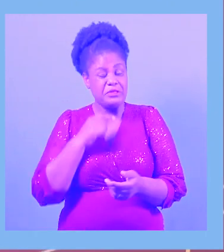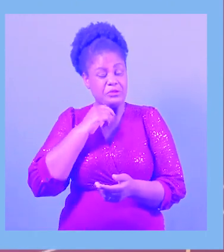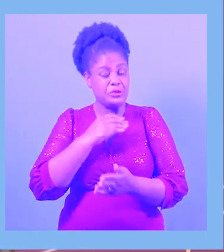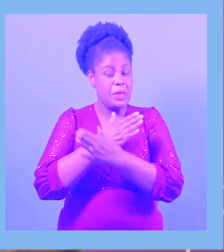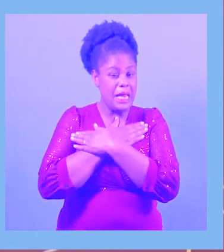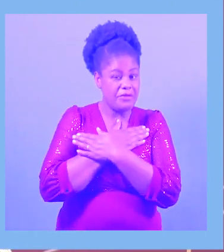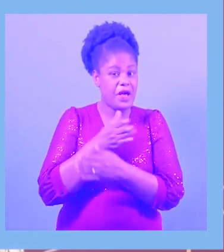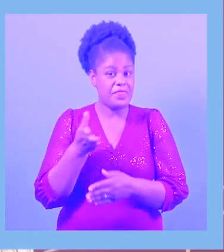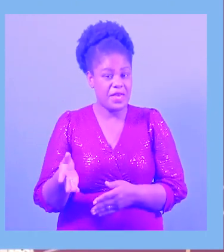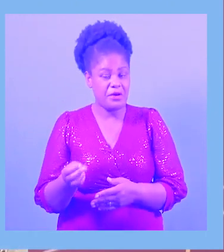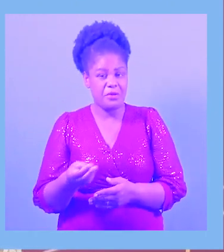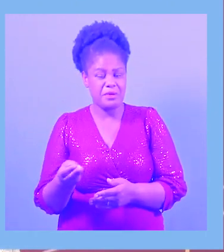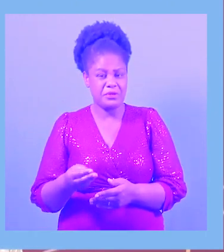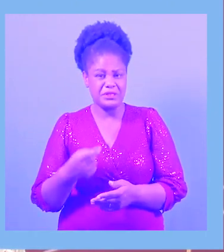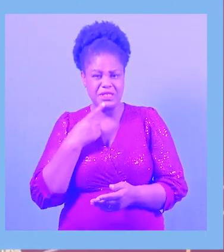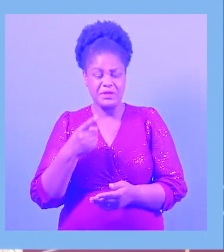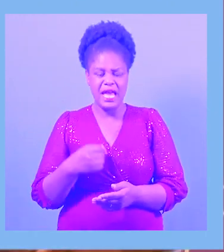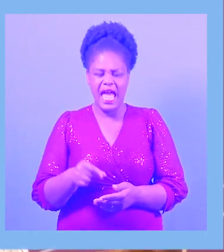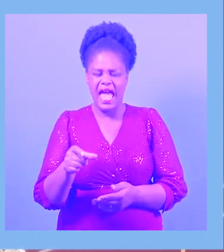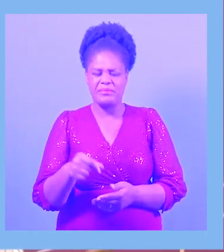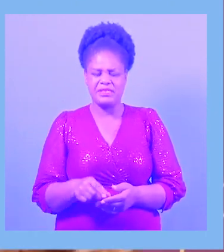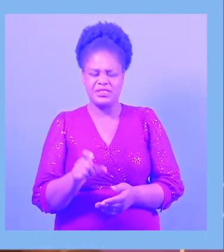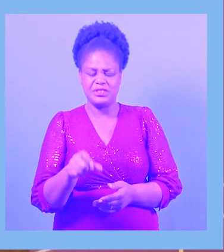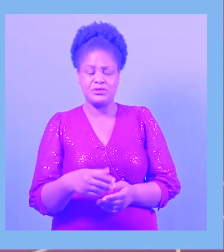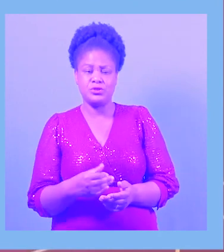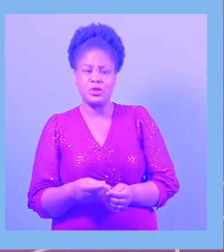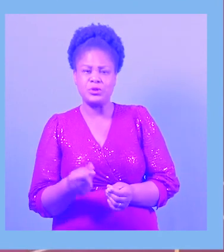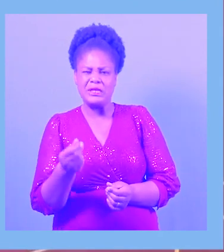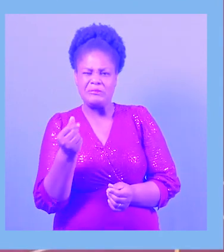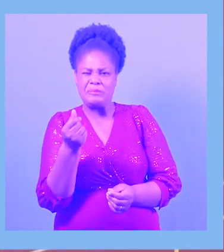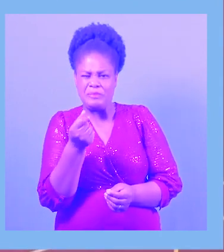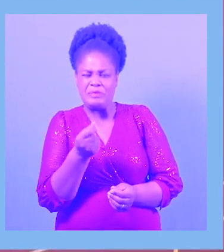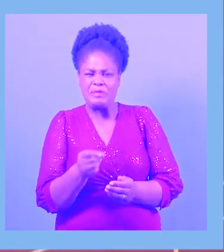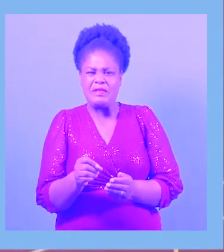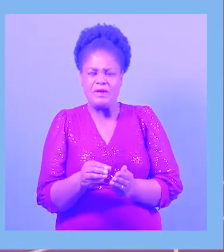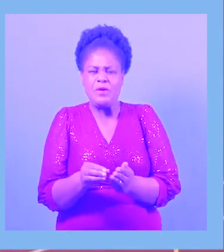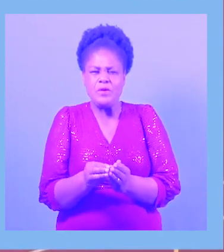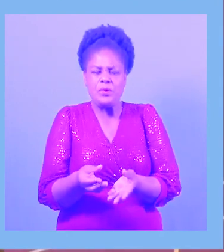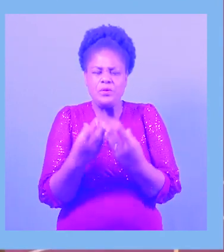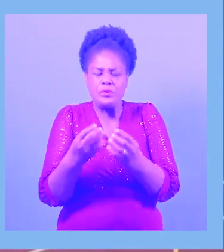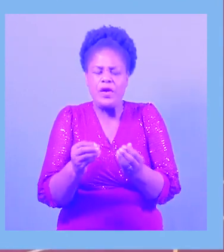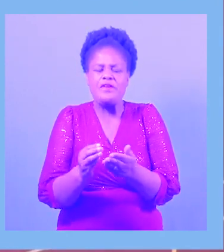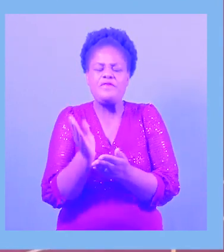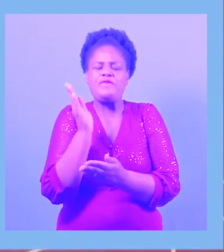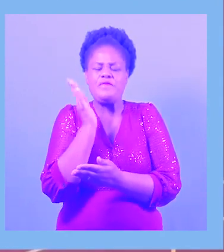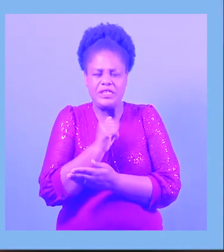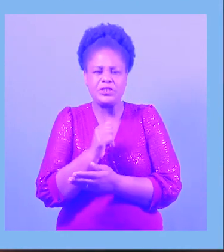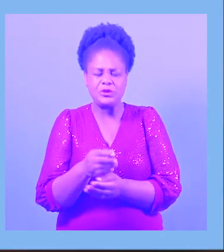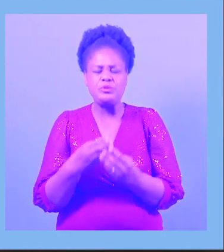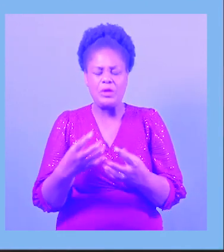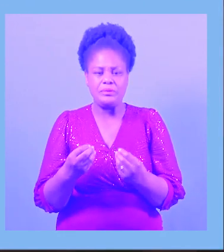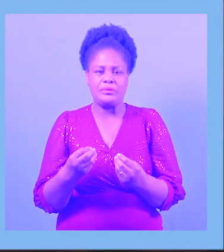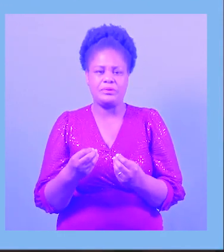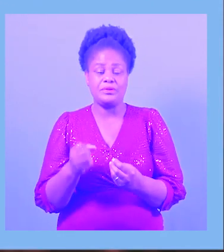hamene kuti muchiri kudyanana here, kana kuti kana zviri zvine rudo, munhu wari kudanana naye munhu wokuti dai anga